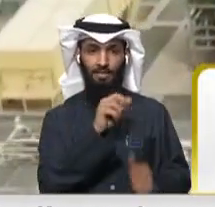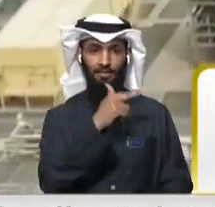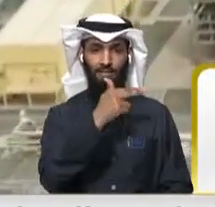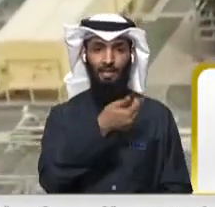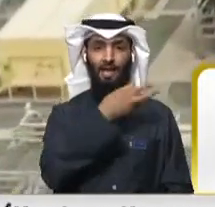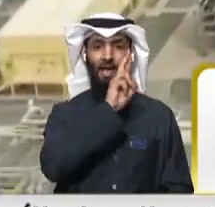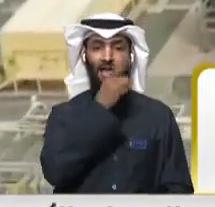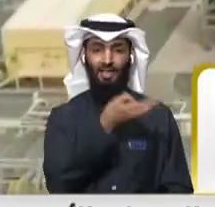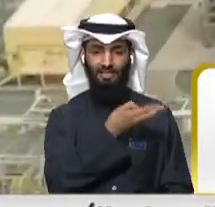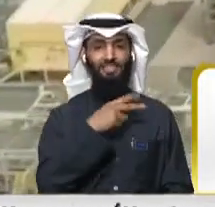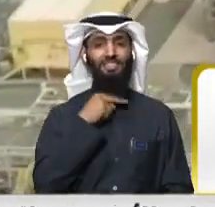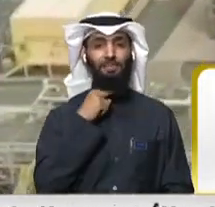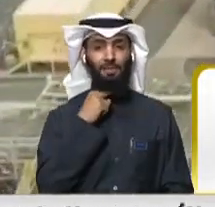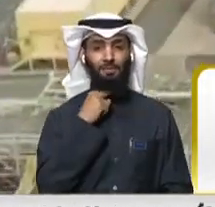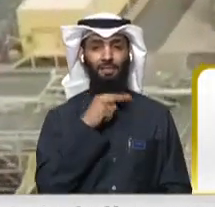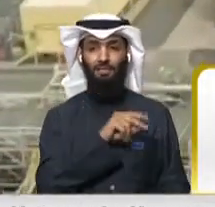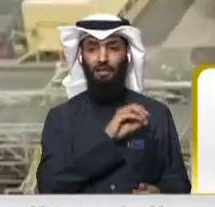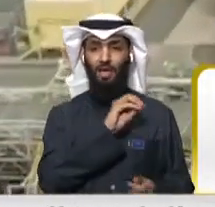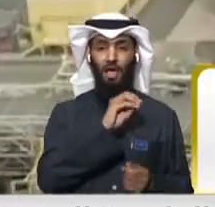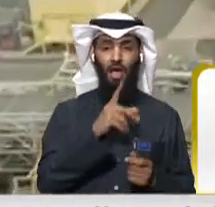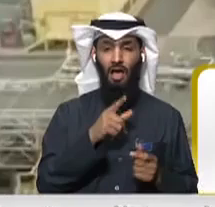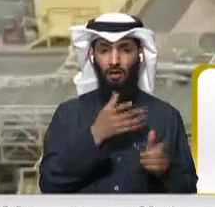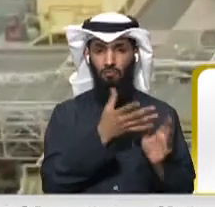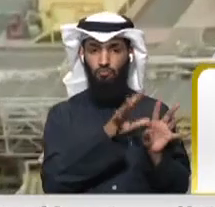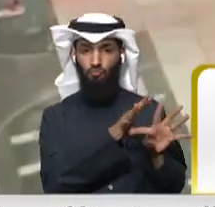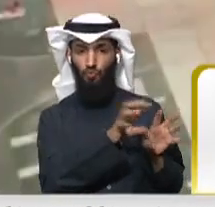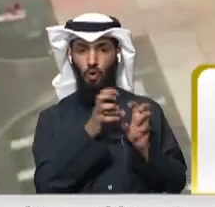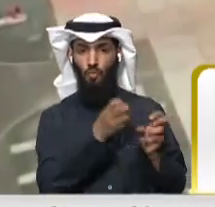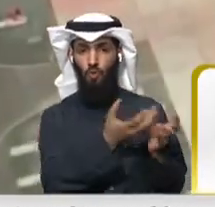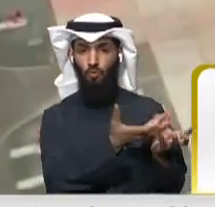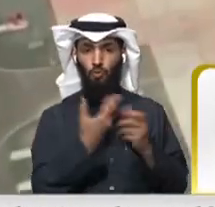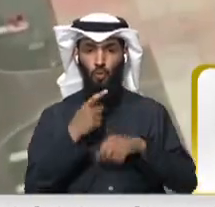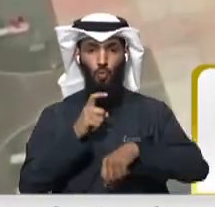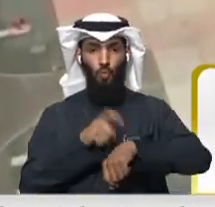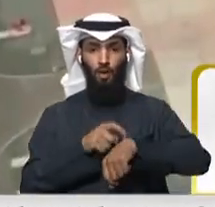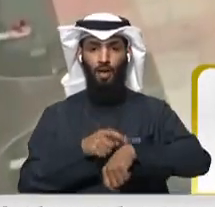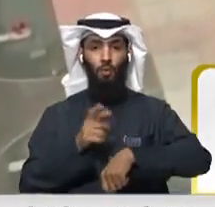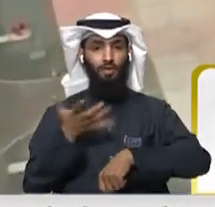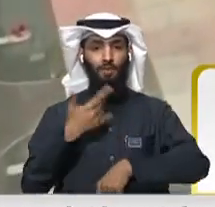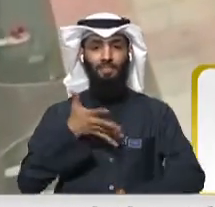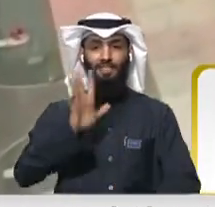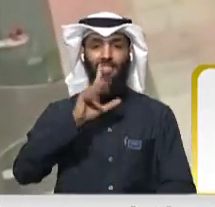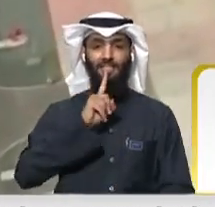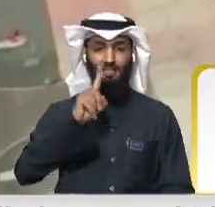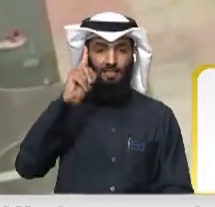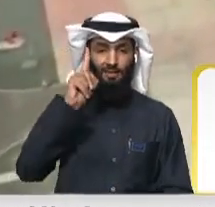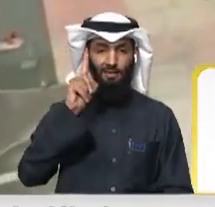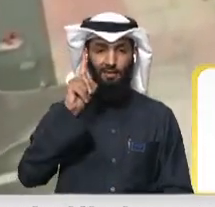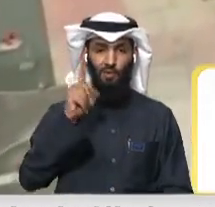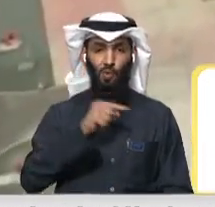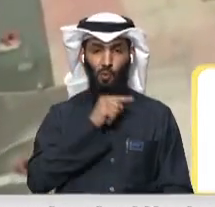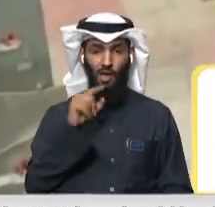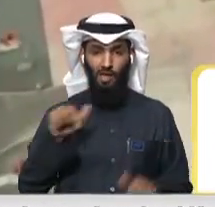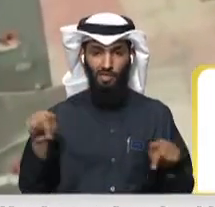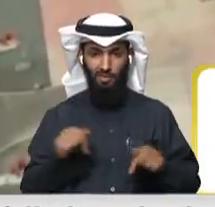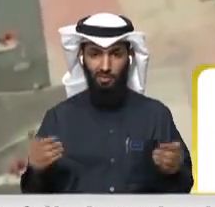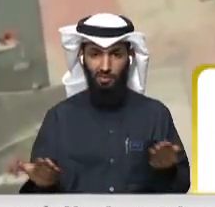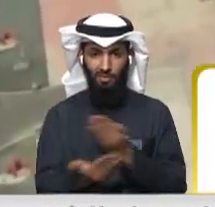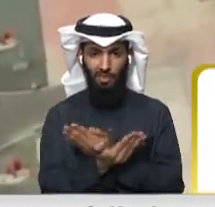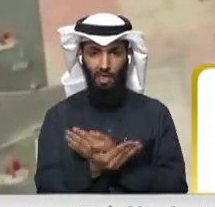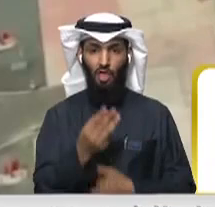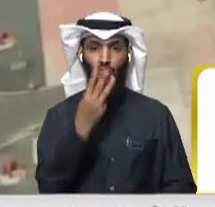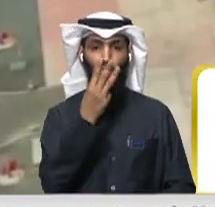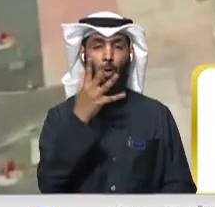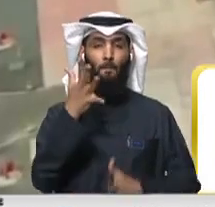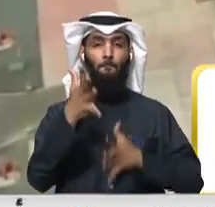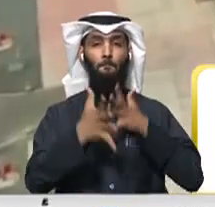المسال لمده 15 عاما وتقضي الاتفاقيه بتوريد 3 ملايين طن